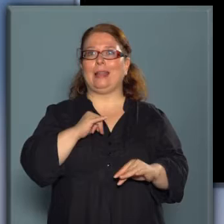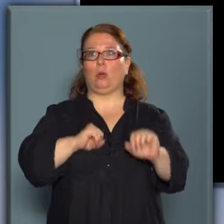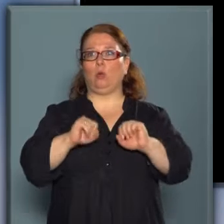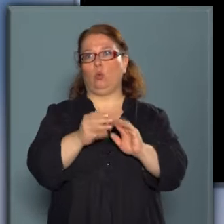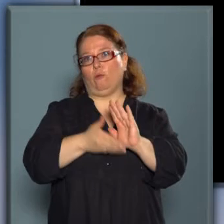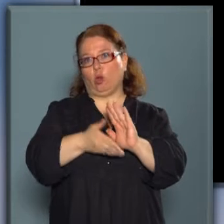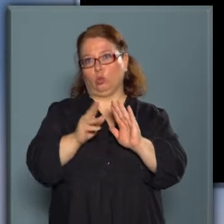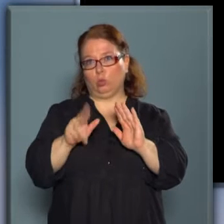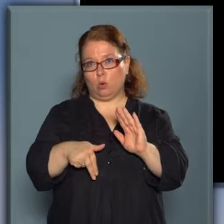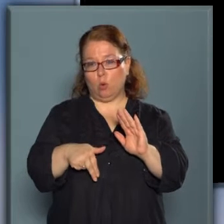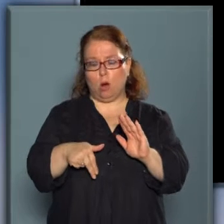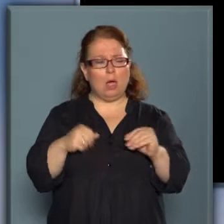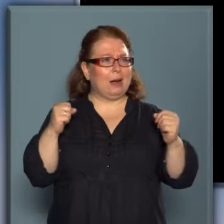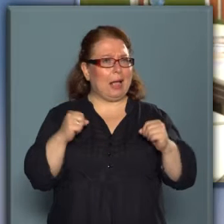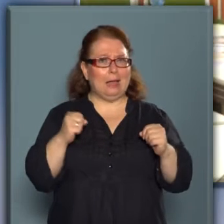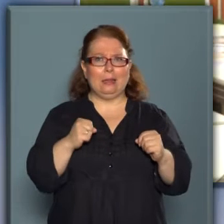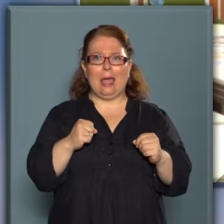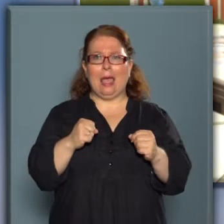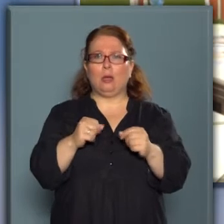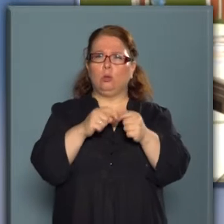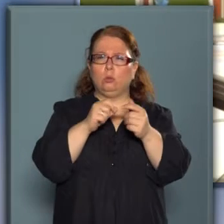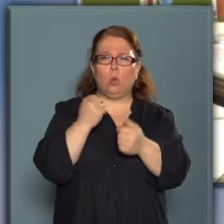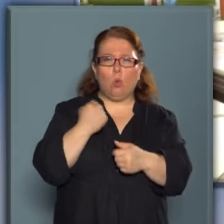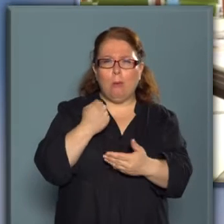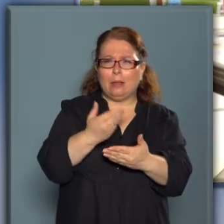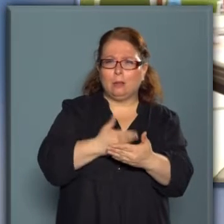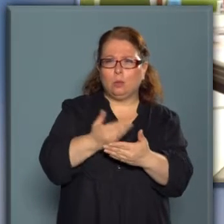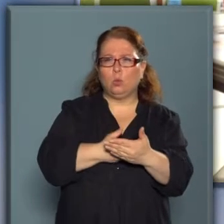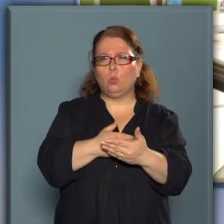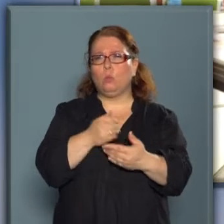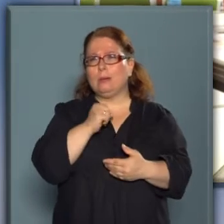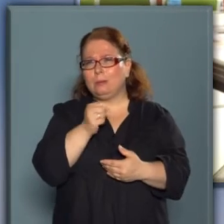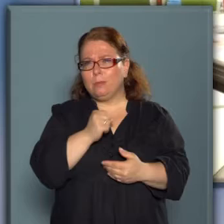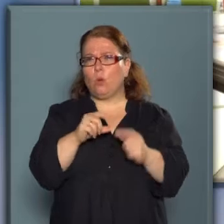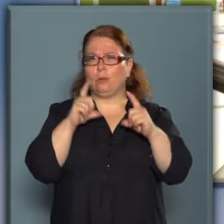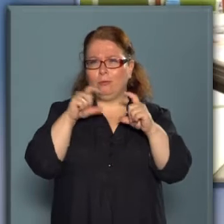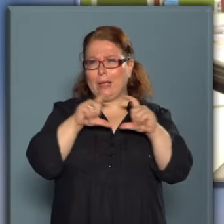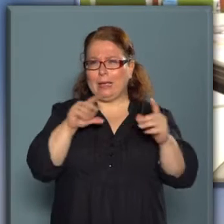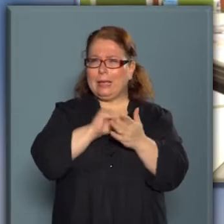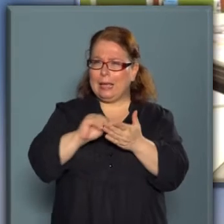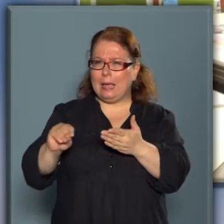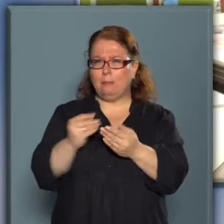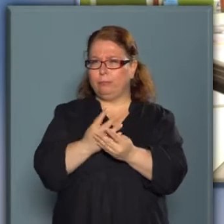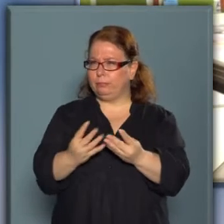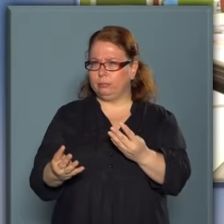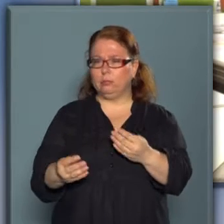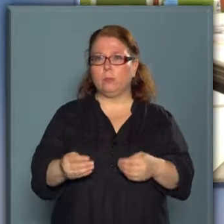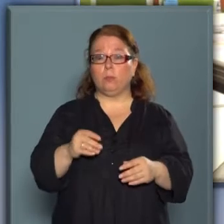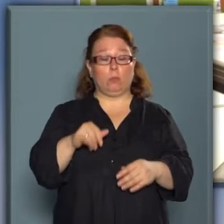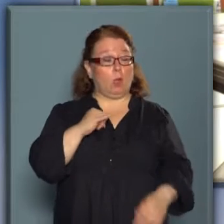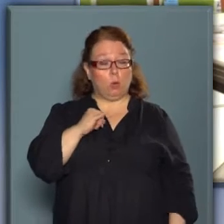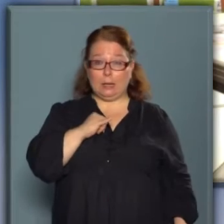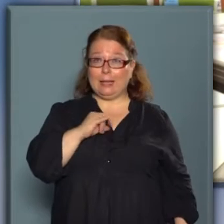vasútunk. Ez is rengeteg dokumentumot, fényképet, riportot foglal magába,